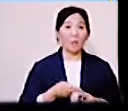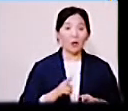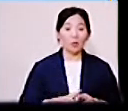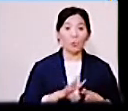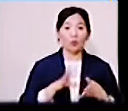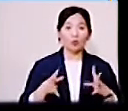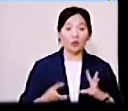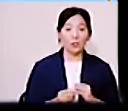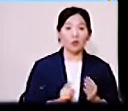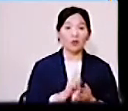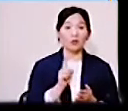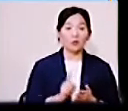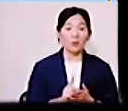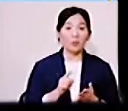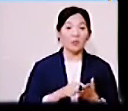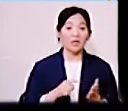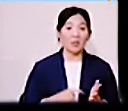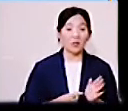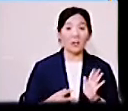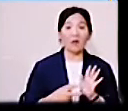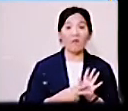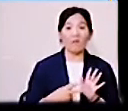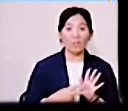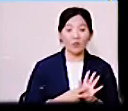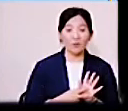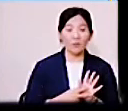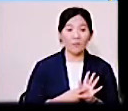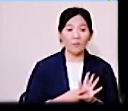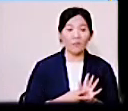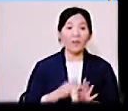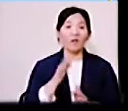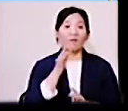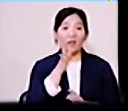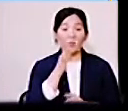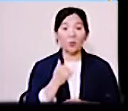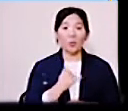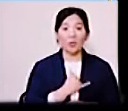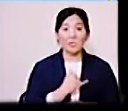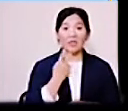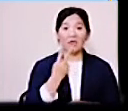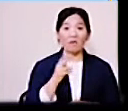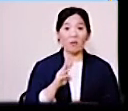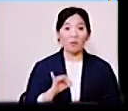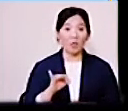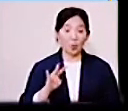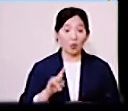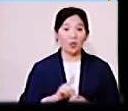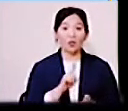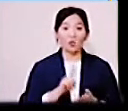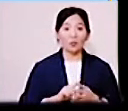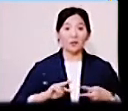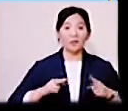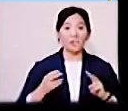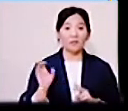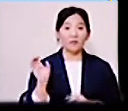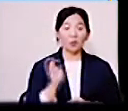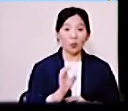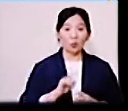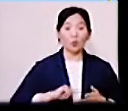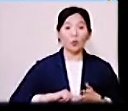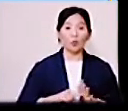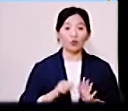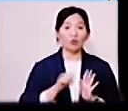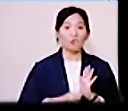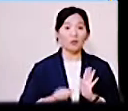мы обязательно должны поделить на 8. Итак, время у нас 2 минуты, мы должны перевести в секунды, умножив